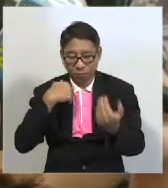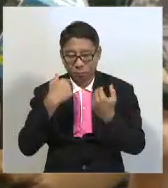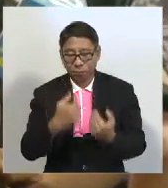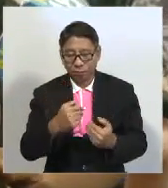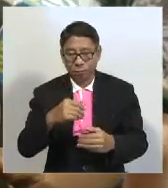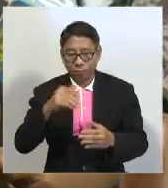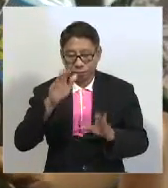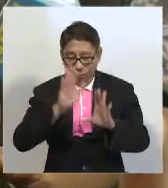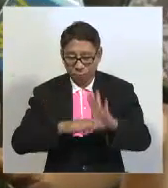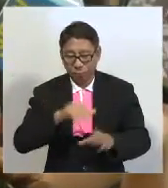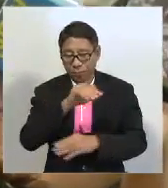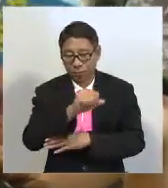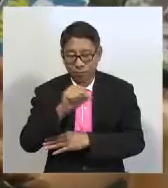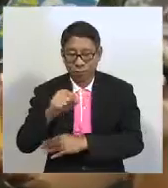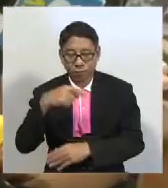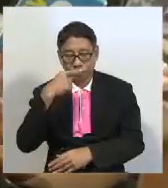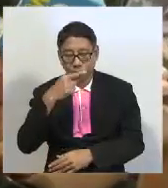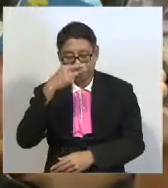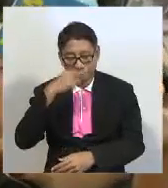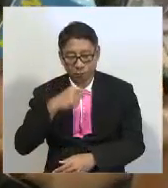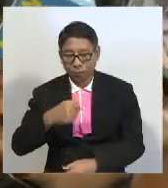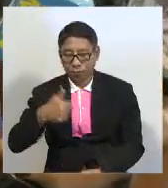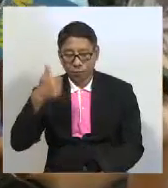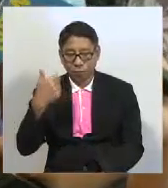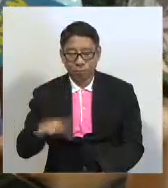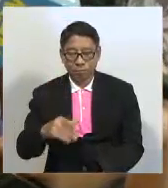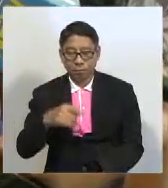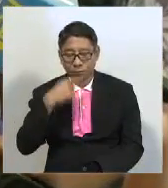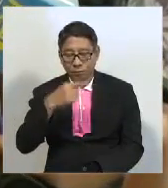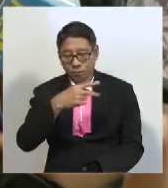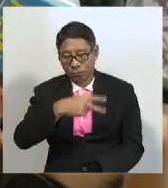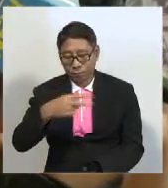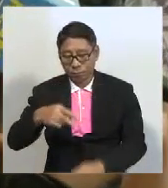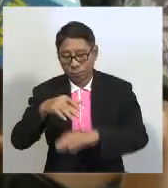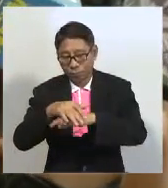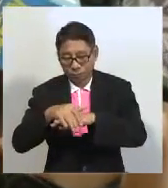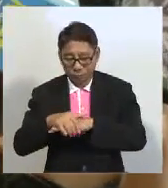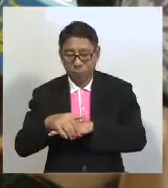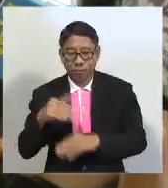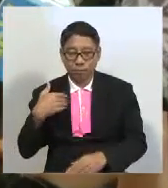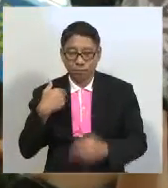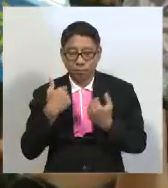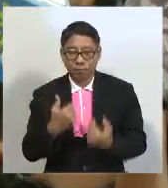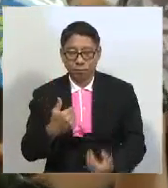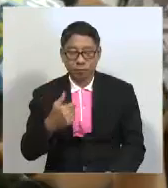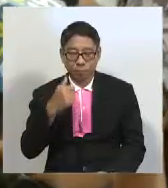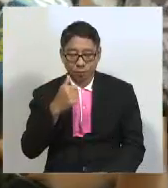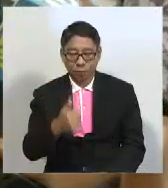ส.เขายังพูดไทยไม่ค่อยจะชัดเลยแต่พูดภาษาอังกฤษเหมือนคนภาษาอังกฤษเอฟเซนดีม